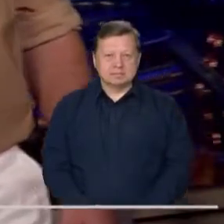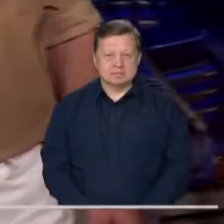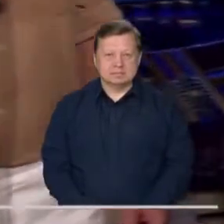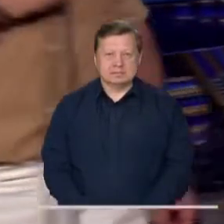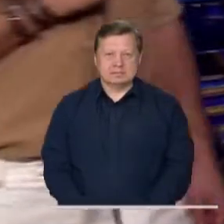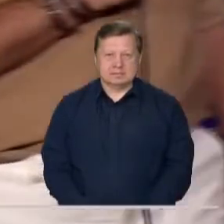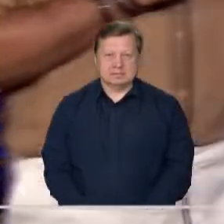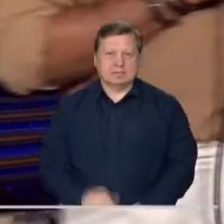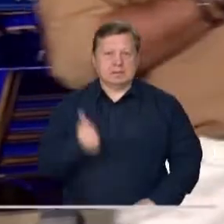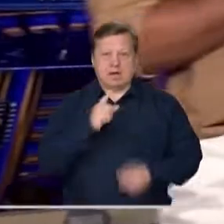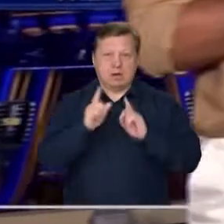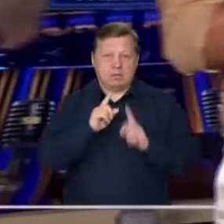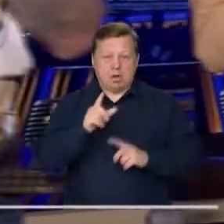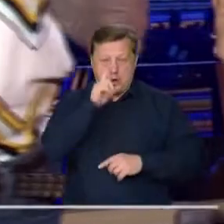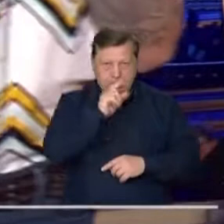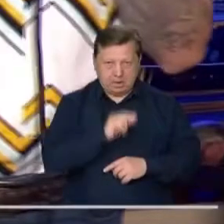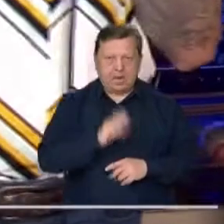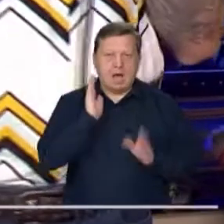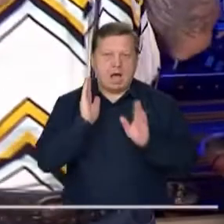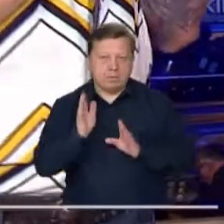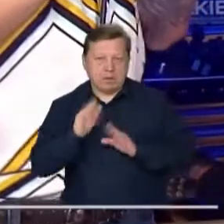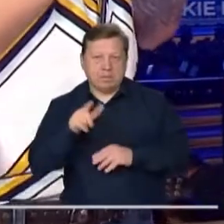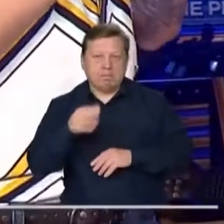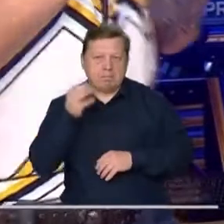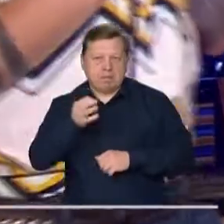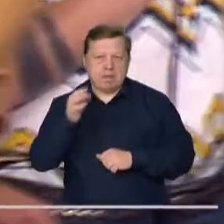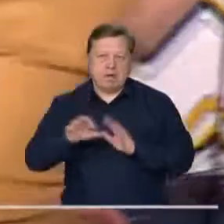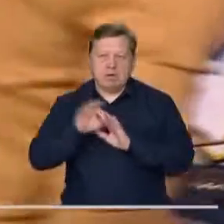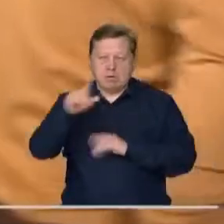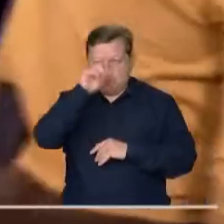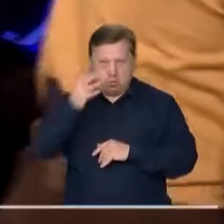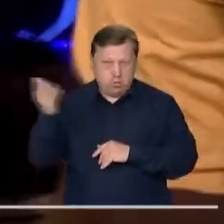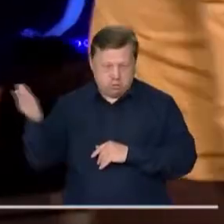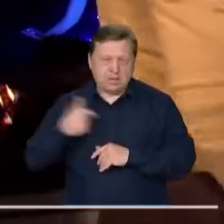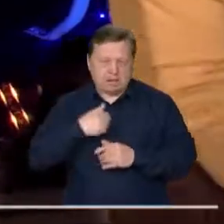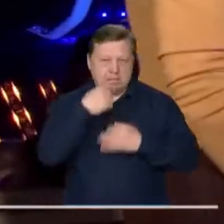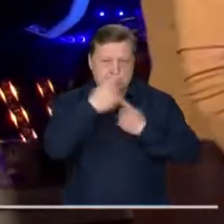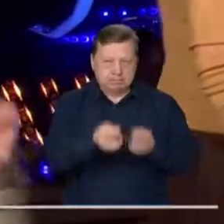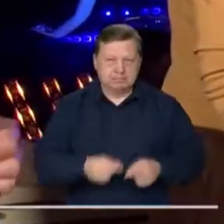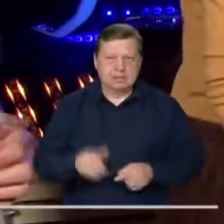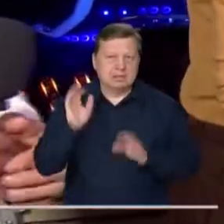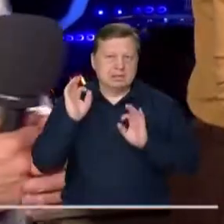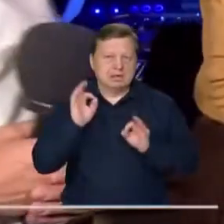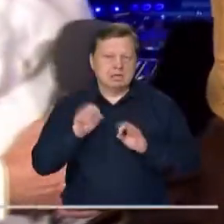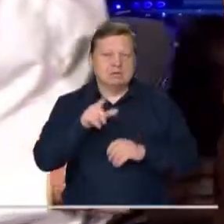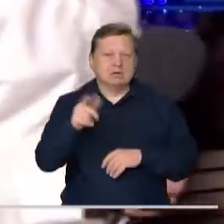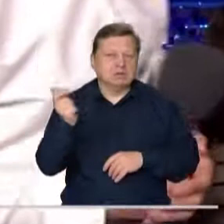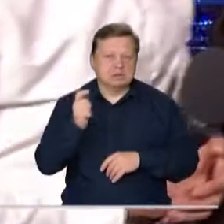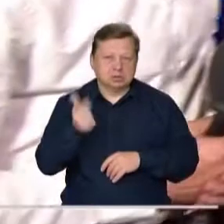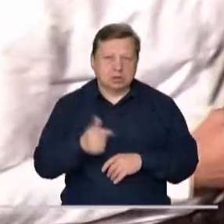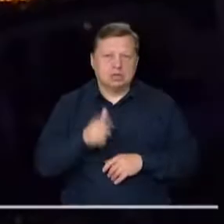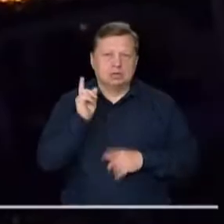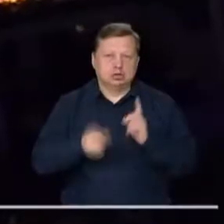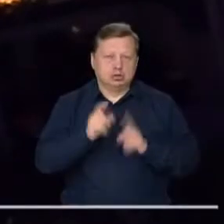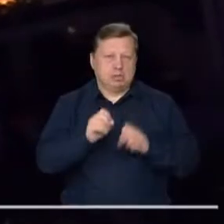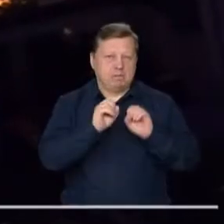To najpierw porozmawiajmy o Opolu, a później będę cytować te wszystkie pytania od fanów. Jeszcze na dodatek dostałam informację od Waszych fanów, że mam Was jak najszybciej